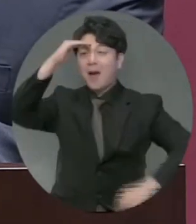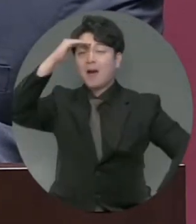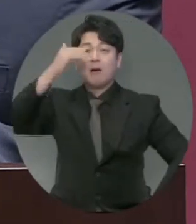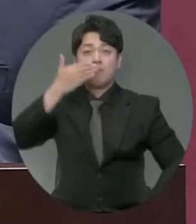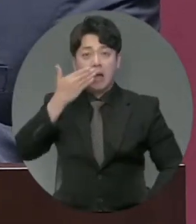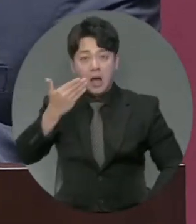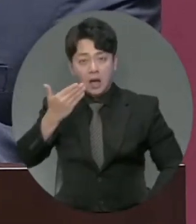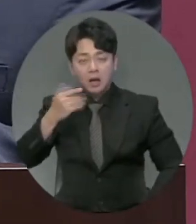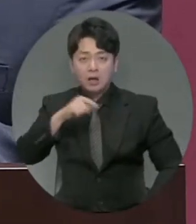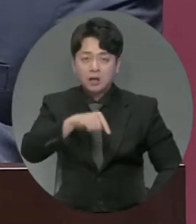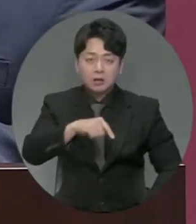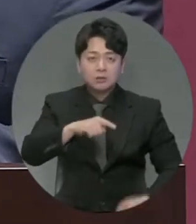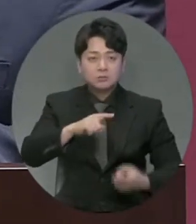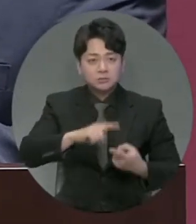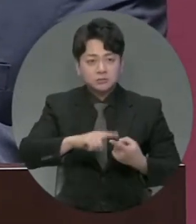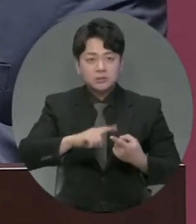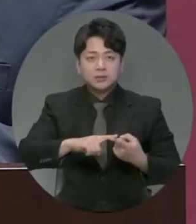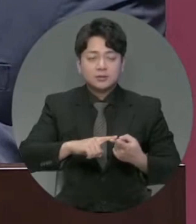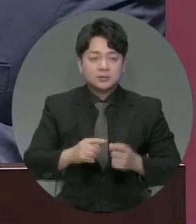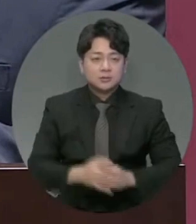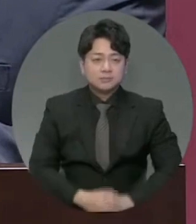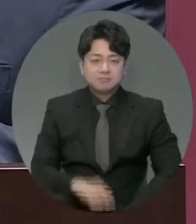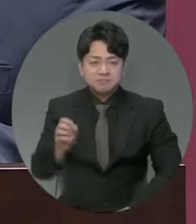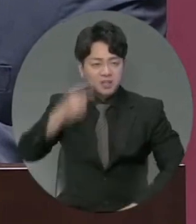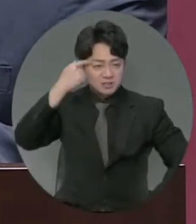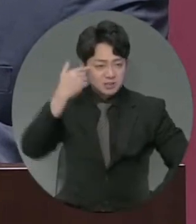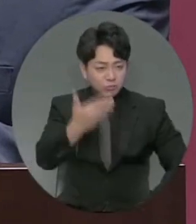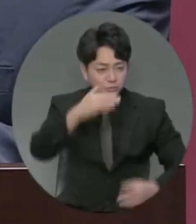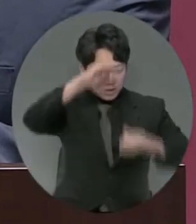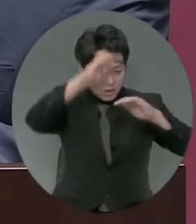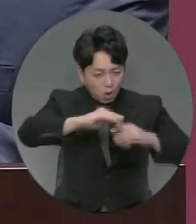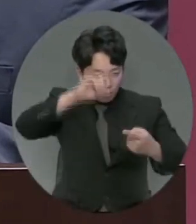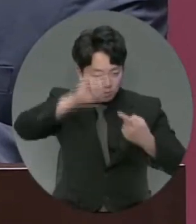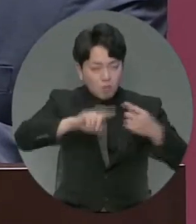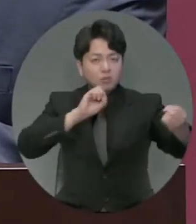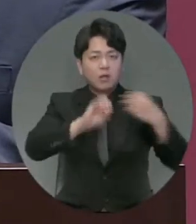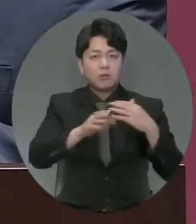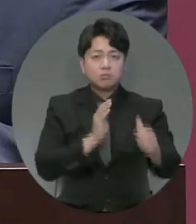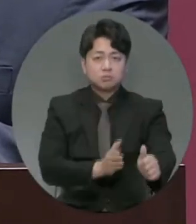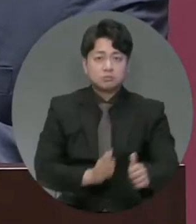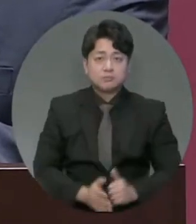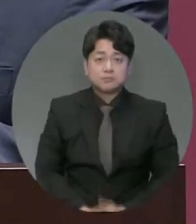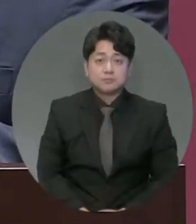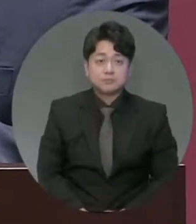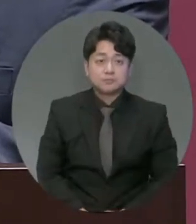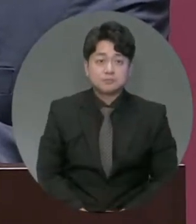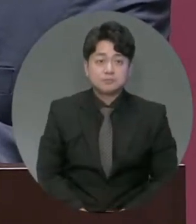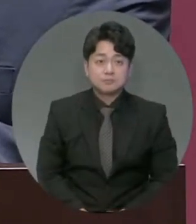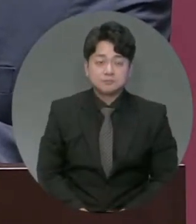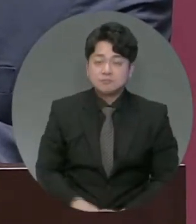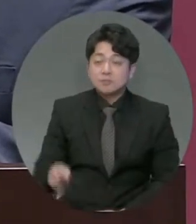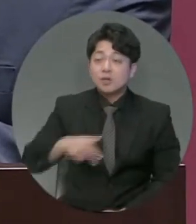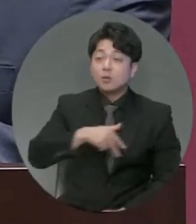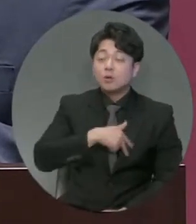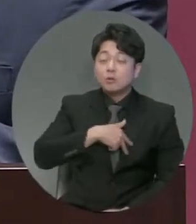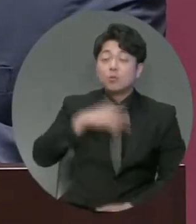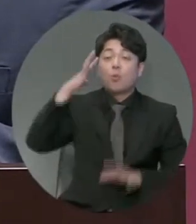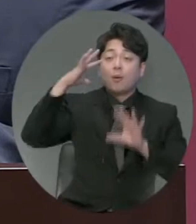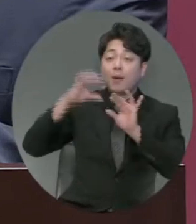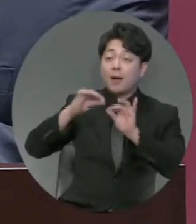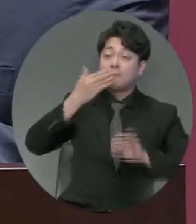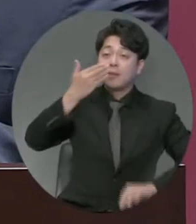답변의 질문에 답변만 해주시죠. 하나의 기쁨이라고 생각합니다. 그거는 의원님도 아마 같은 생각을 하시리라고